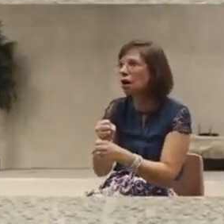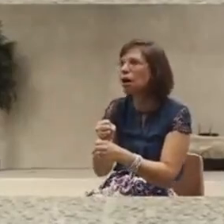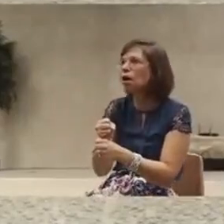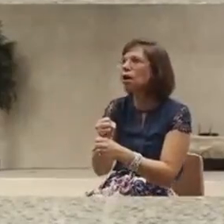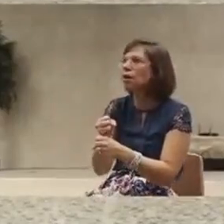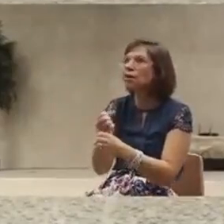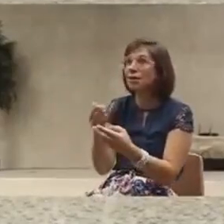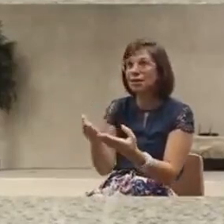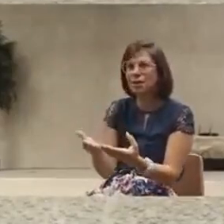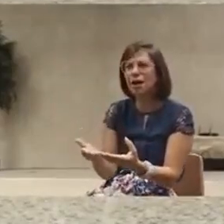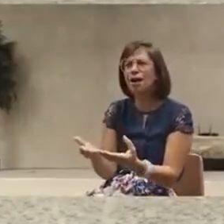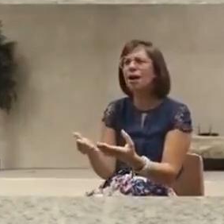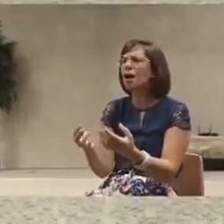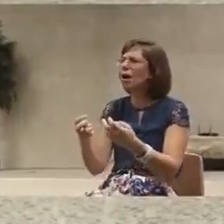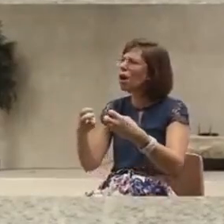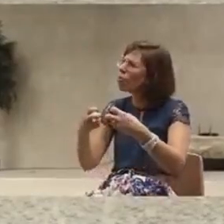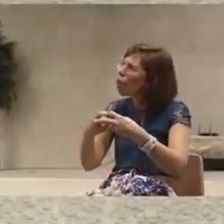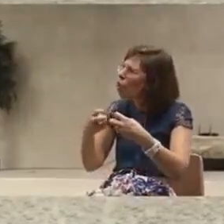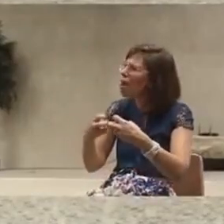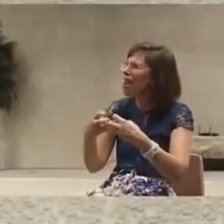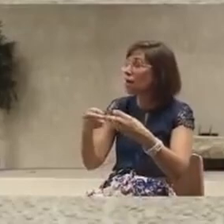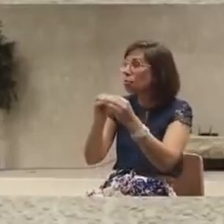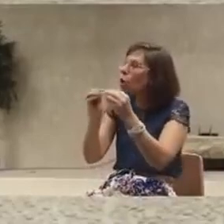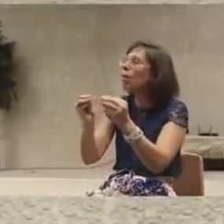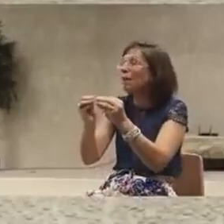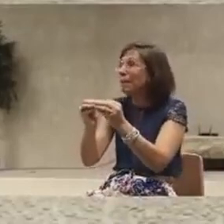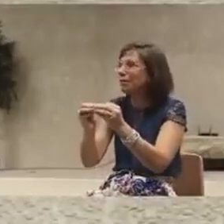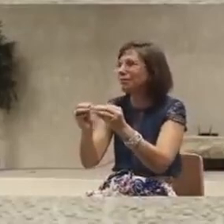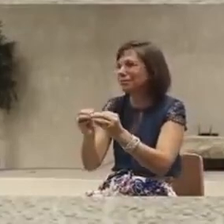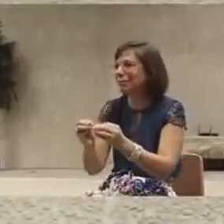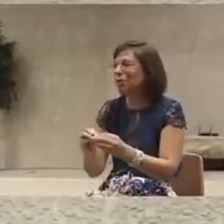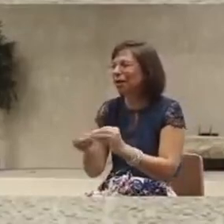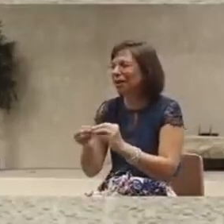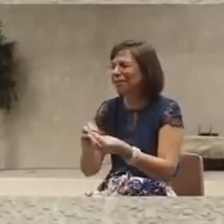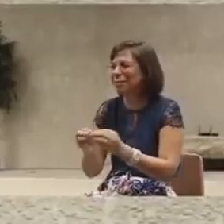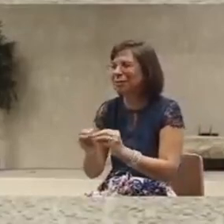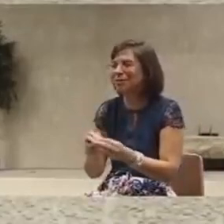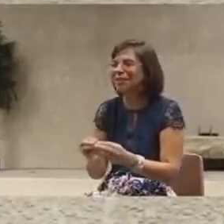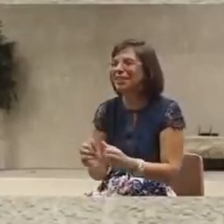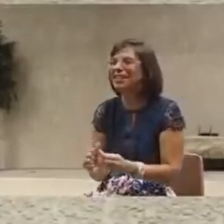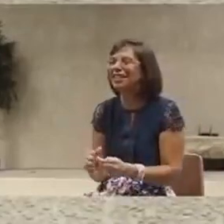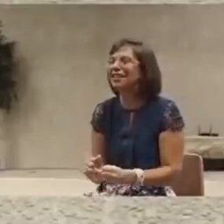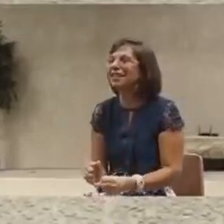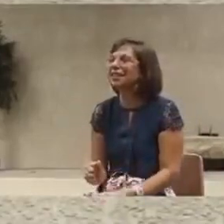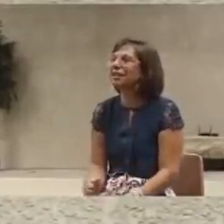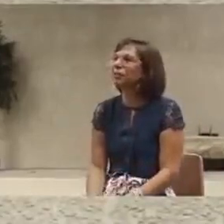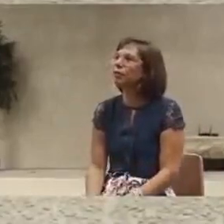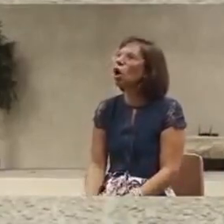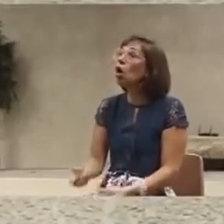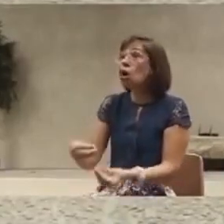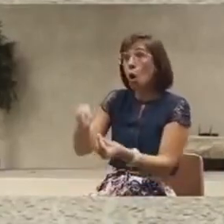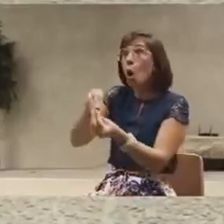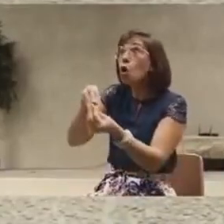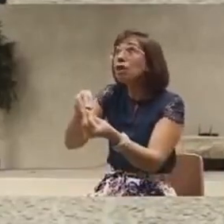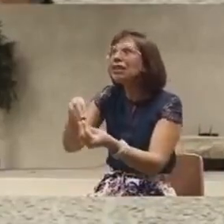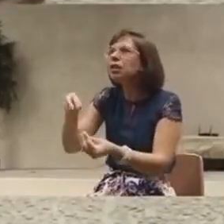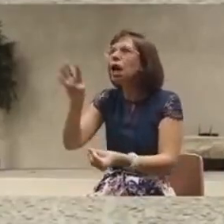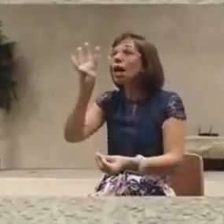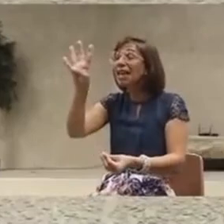l'épreuve. 40 ans dans le désert, Israël a été éprouvé. 40 jours dans le désert,